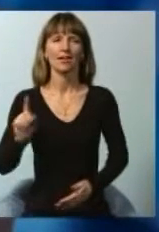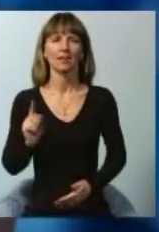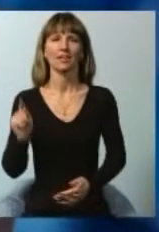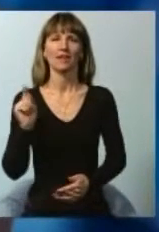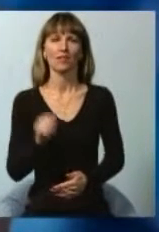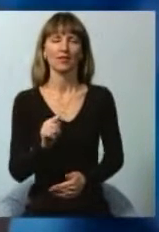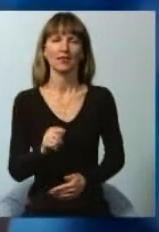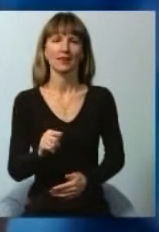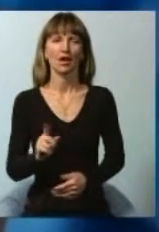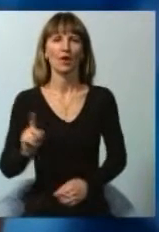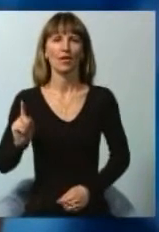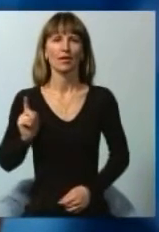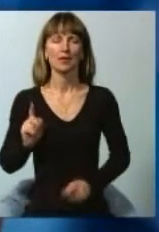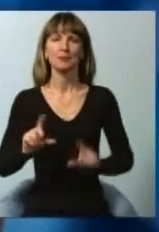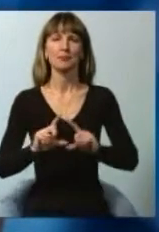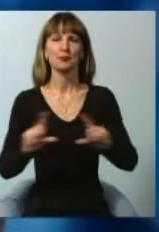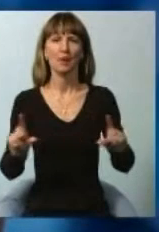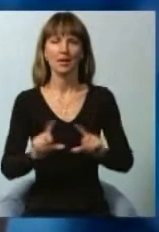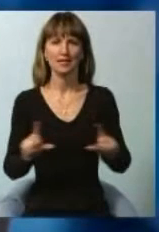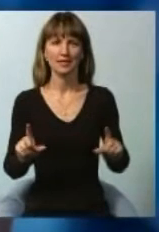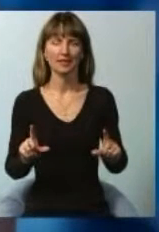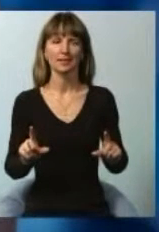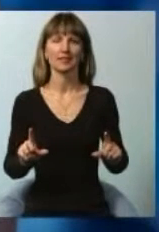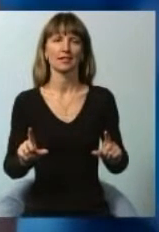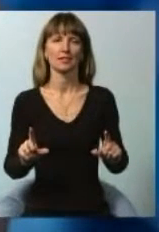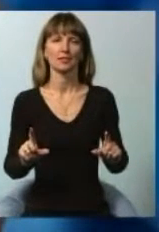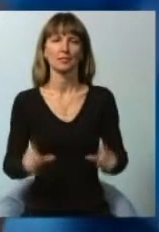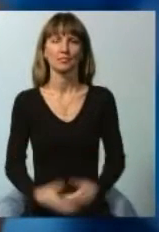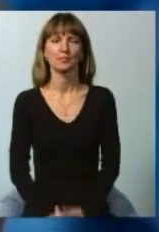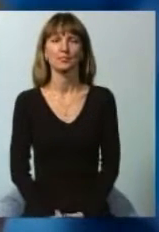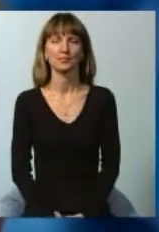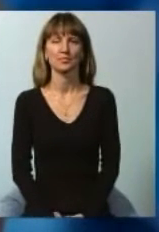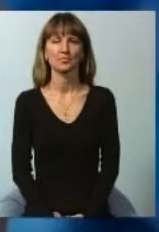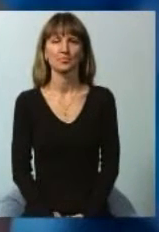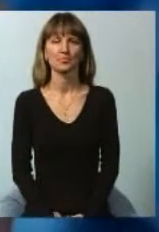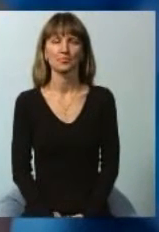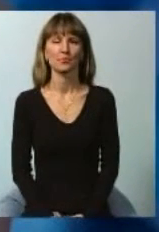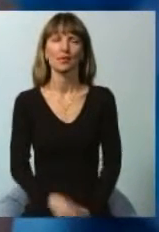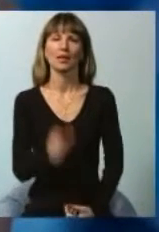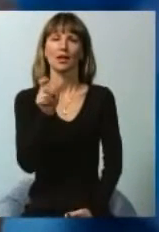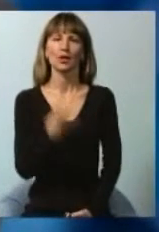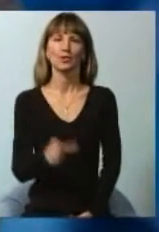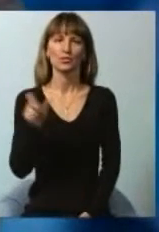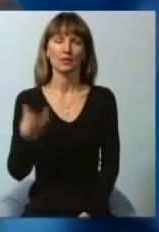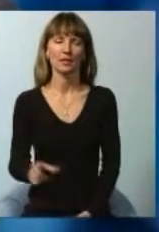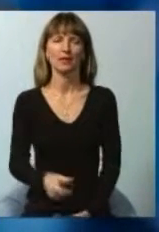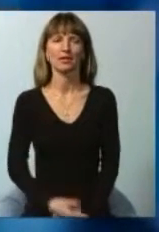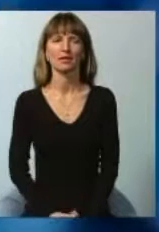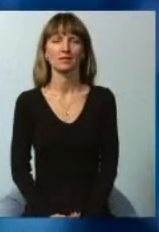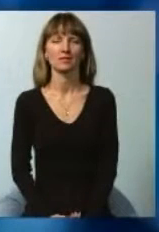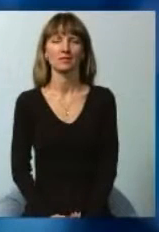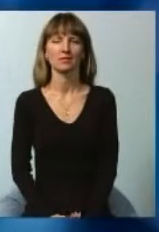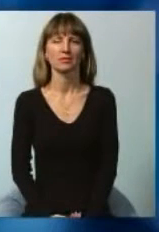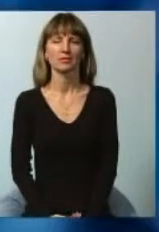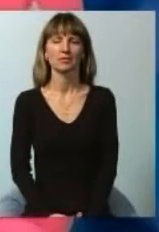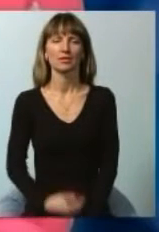вони охраняють магазини. людей,